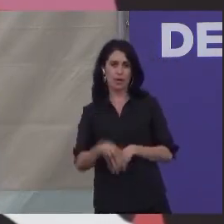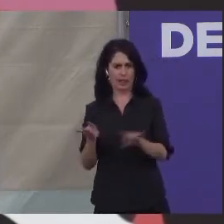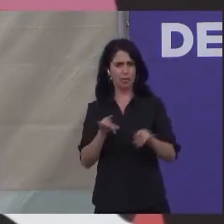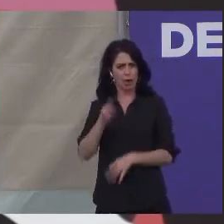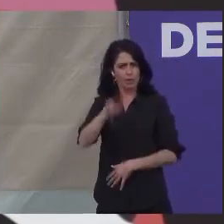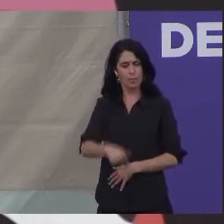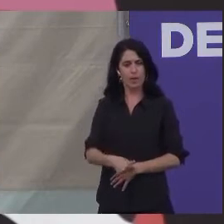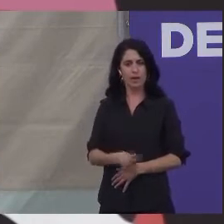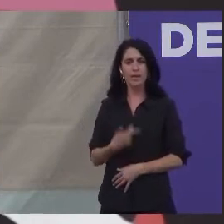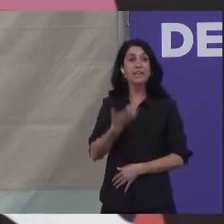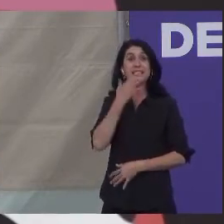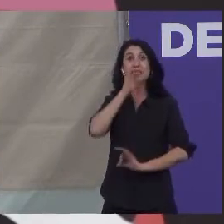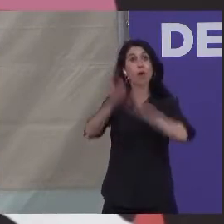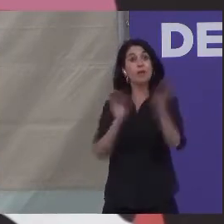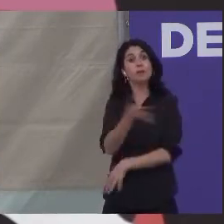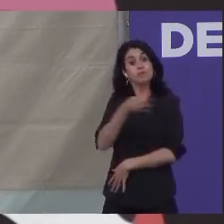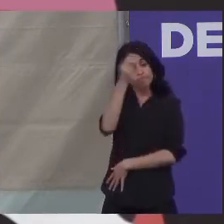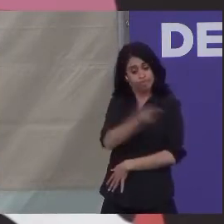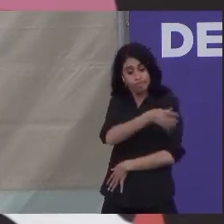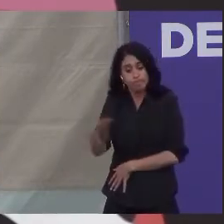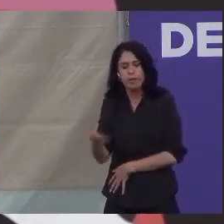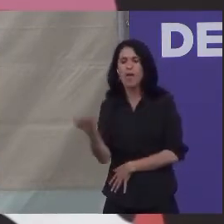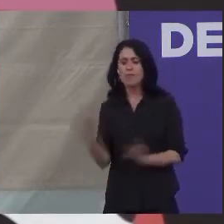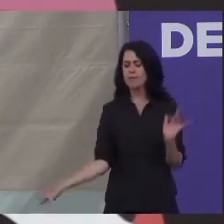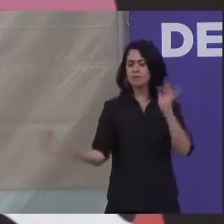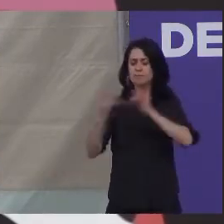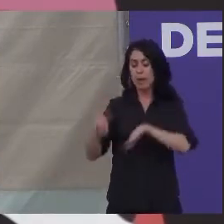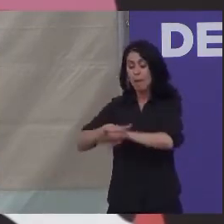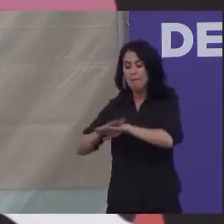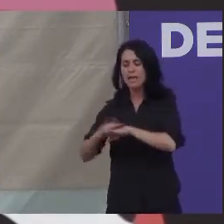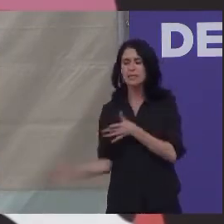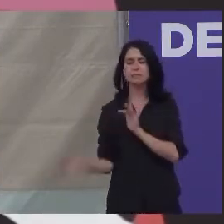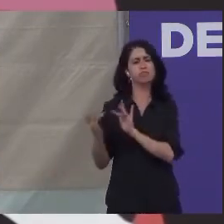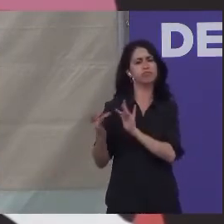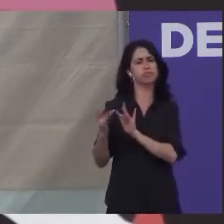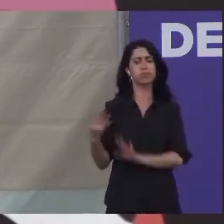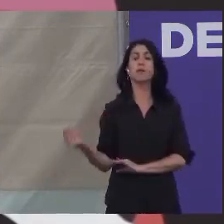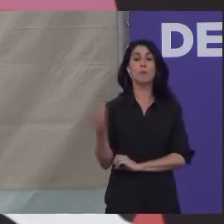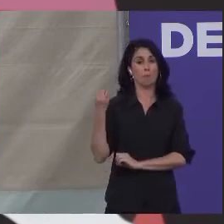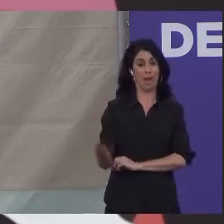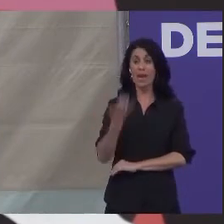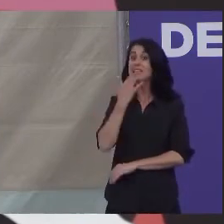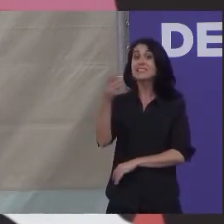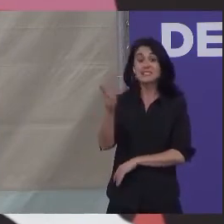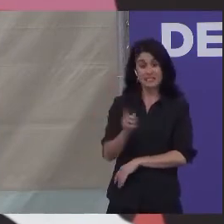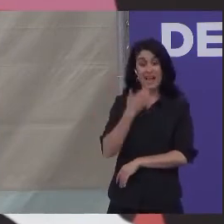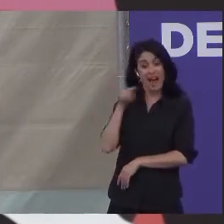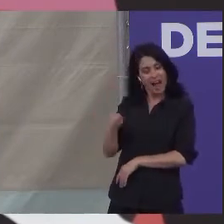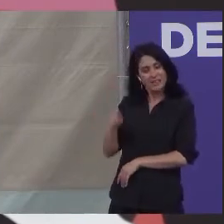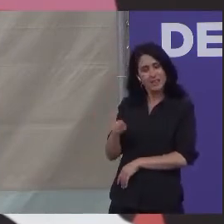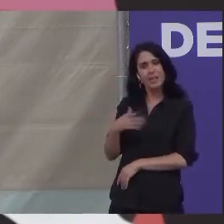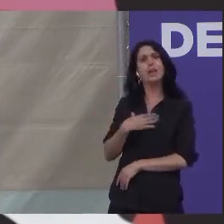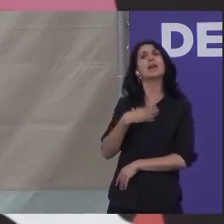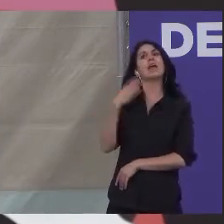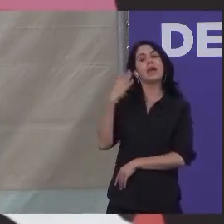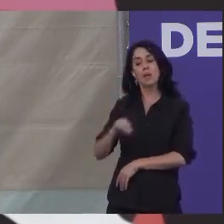direcció eficaç ha d'estar ben connectada amb les bases i la militància. Sols així tindrem la garantia que les decisions es corresponguen amb les